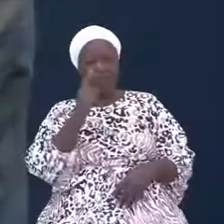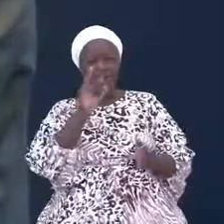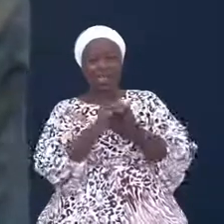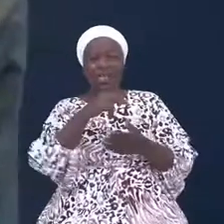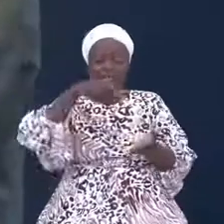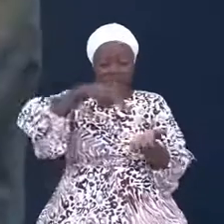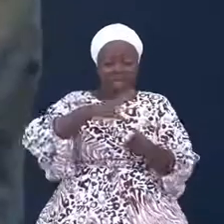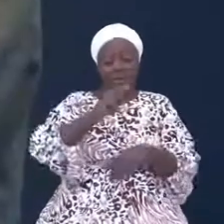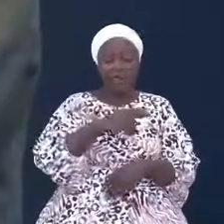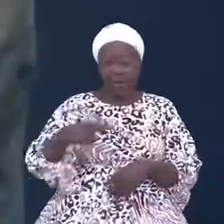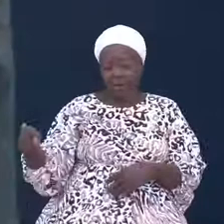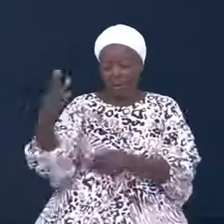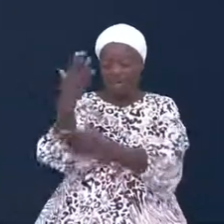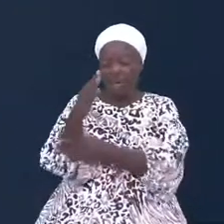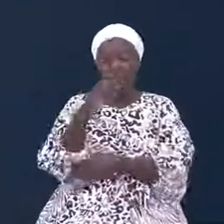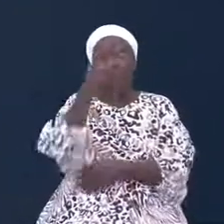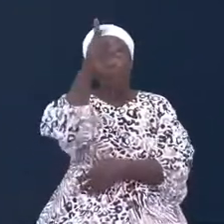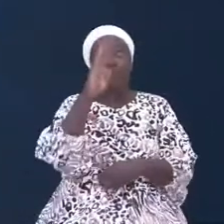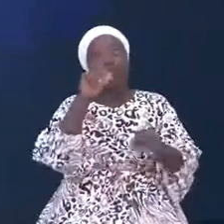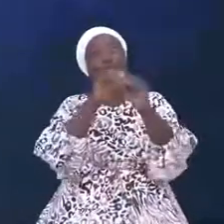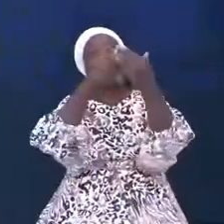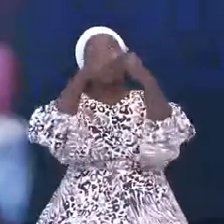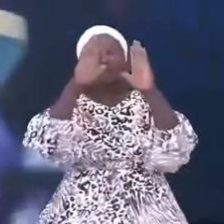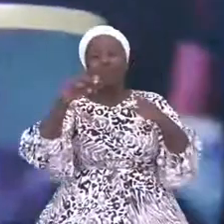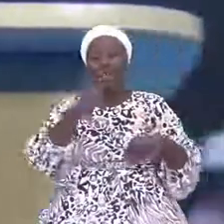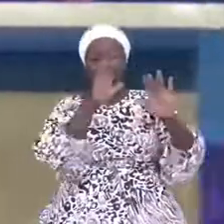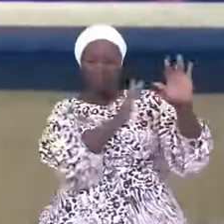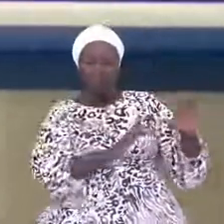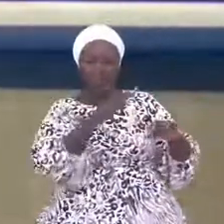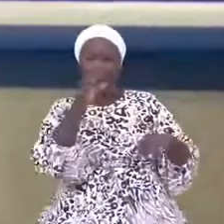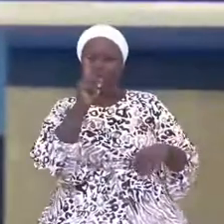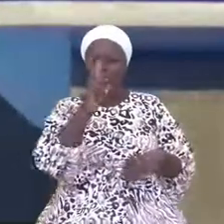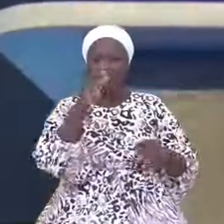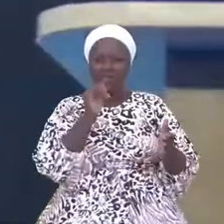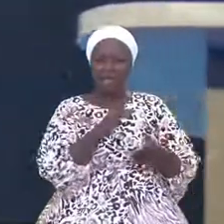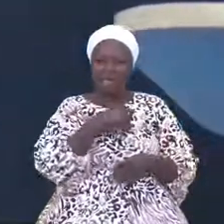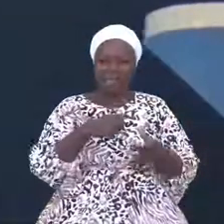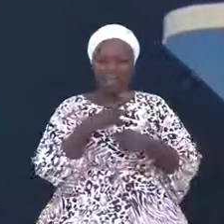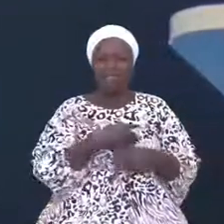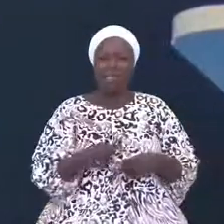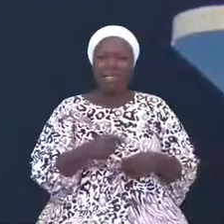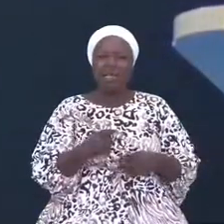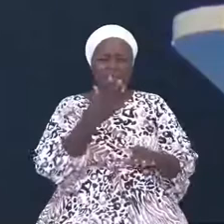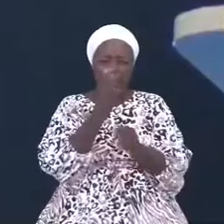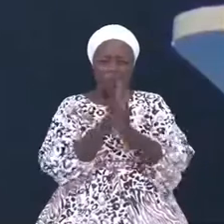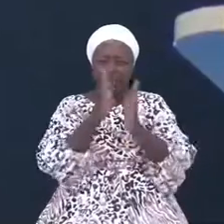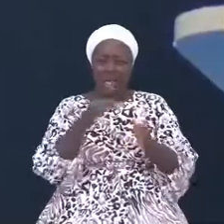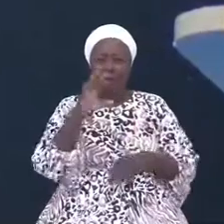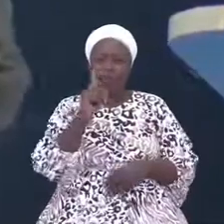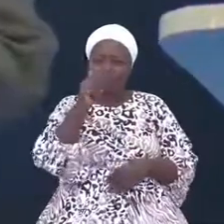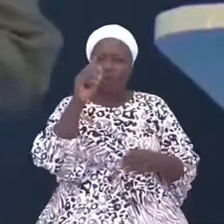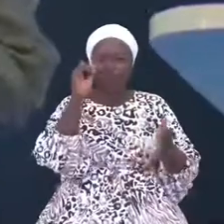la miséricorde de celui qui est à la droite de Dieu au ciel. La miséricorde de